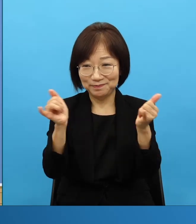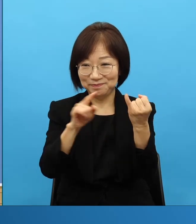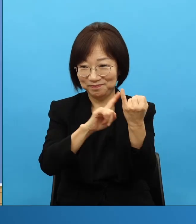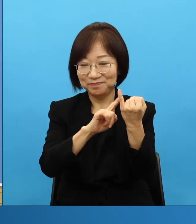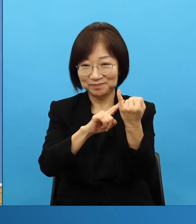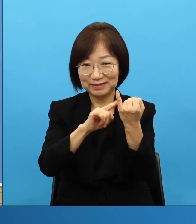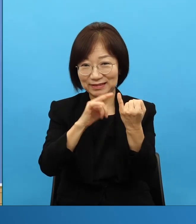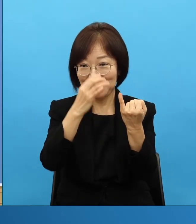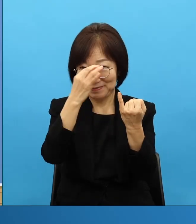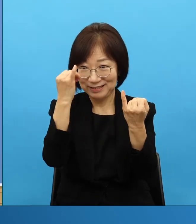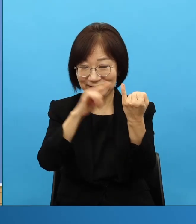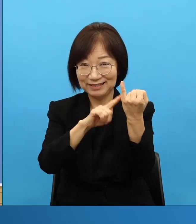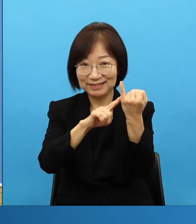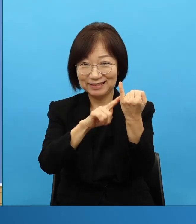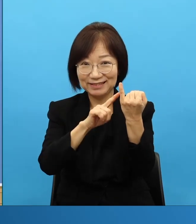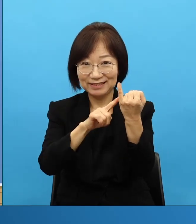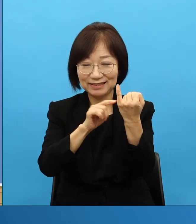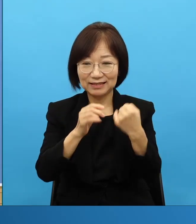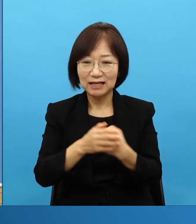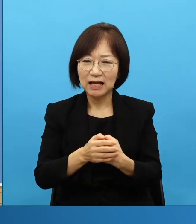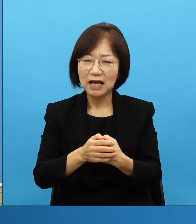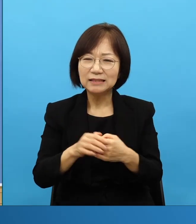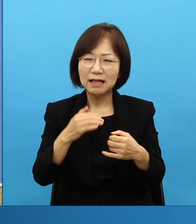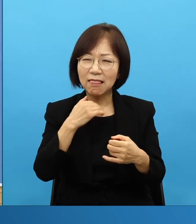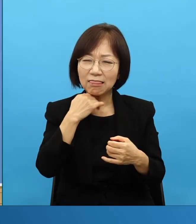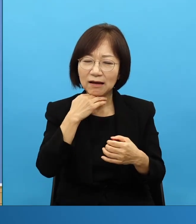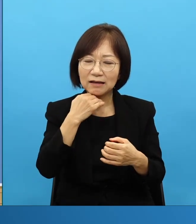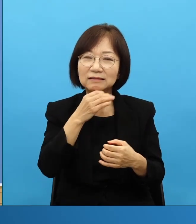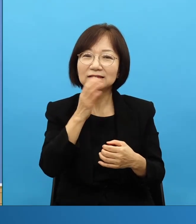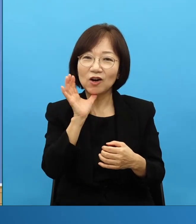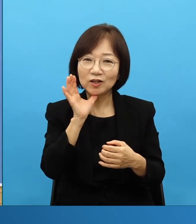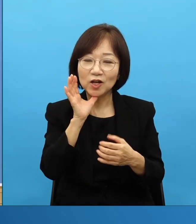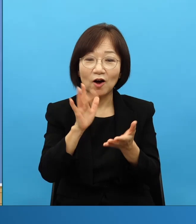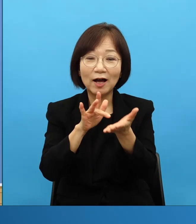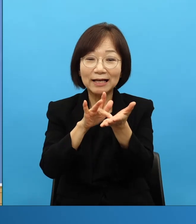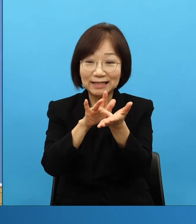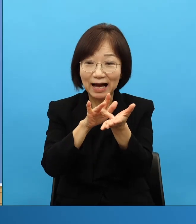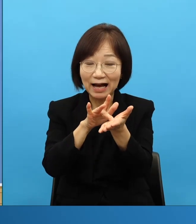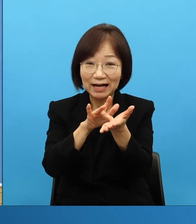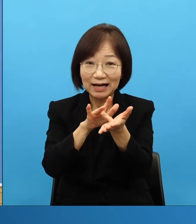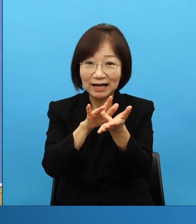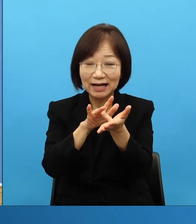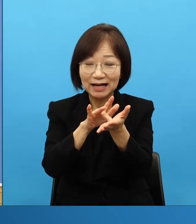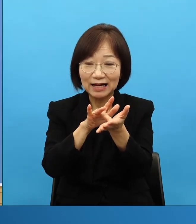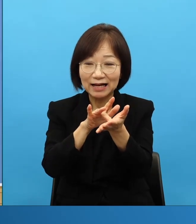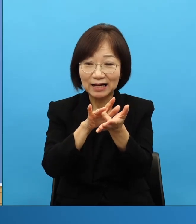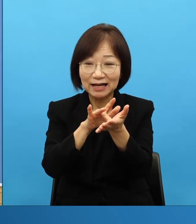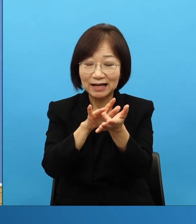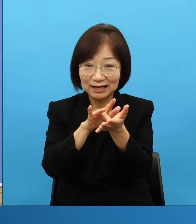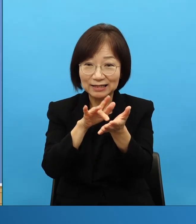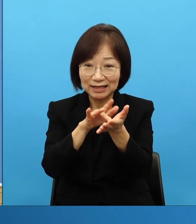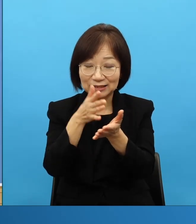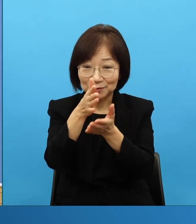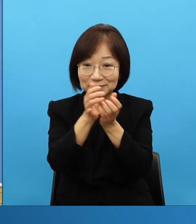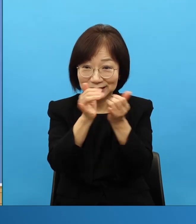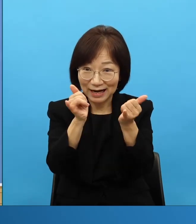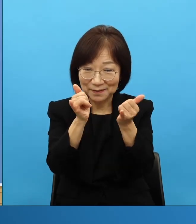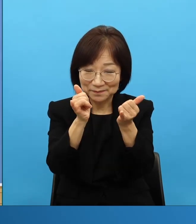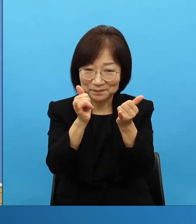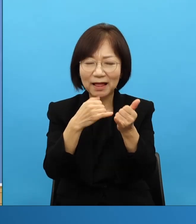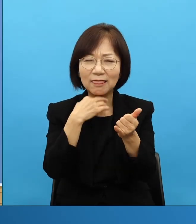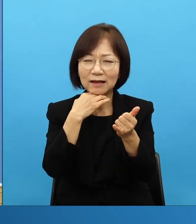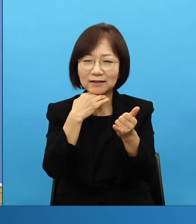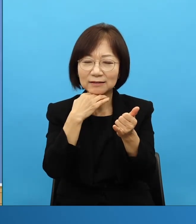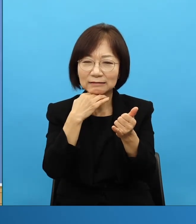famous pharmacist in the 그때까지는 region, Taegov 약사인데 지금 region. 나이 많아서 못하면서도요. 또 뭐 이렇게 모아가지고 여기서 전도한테